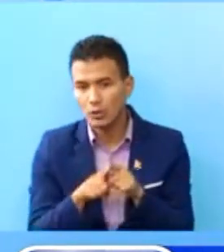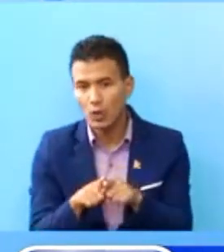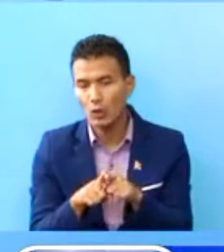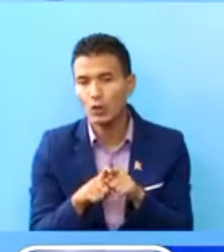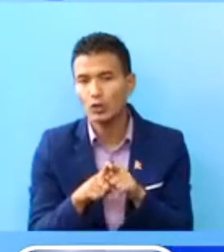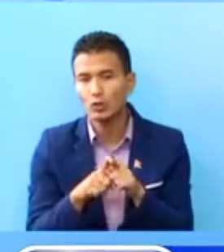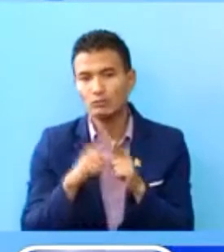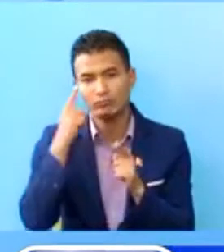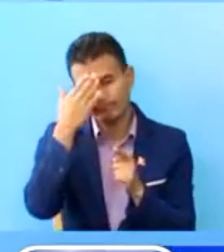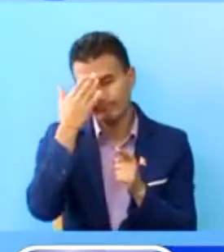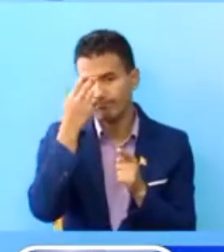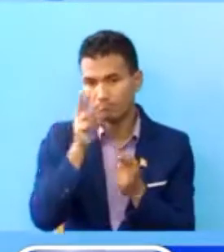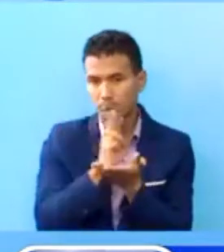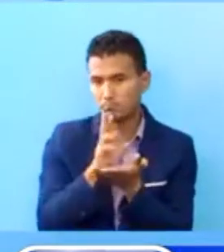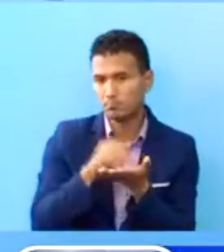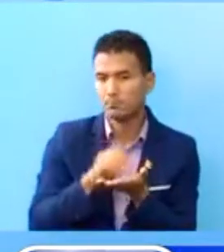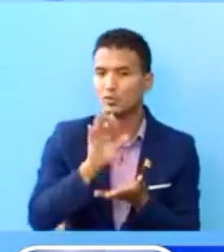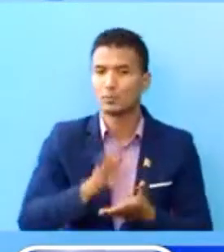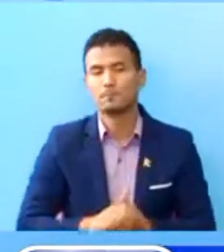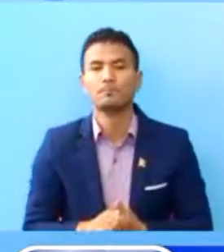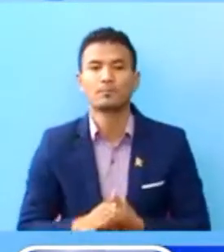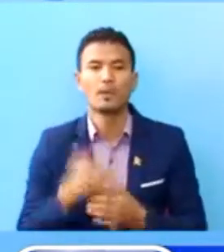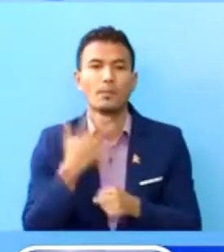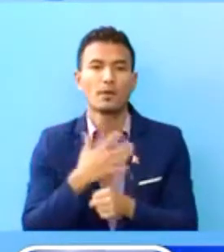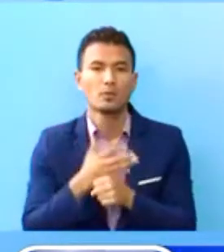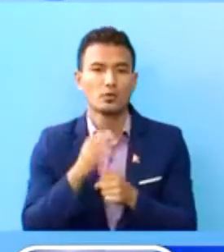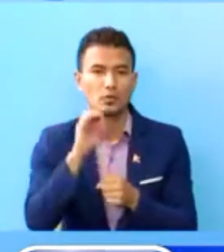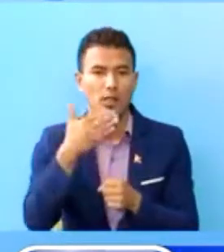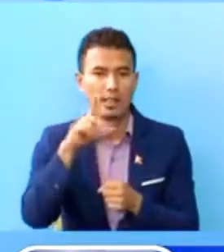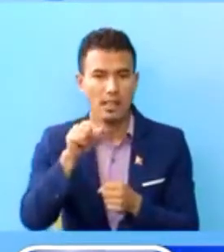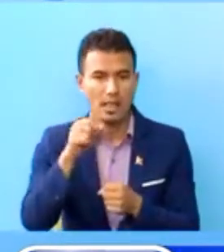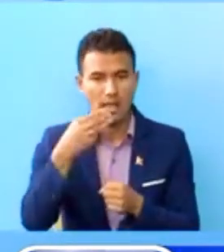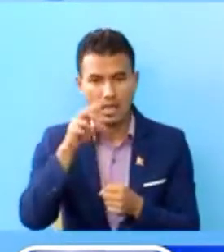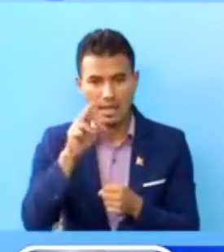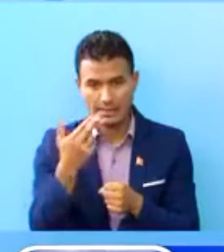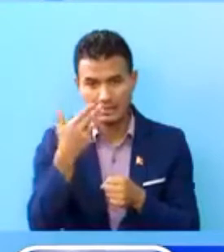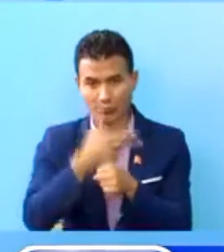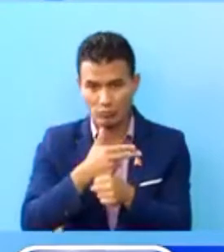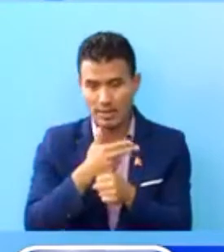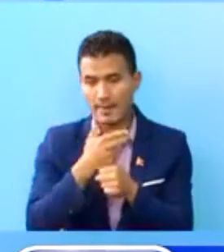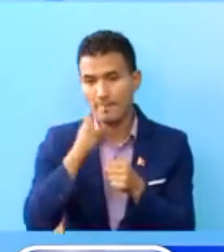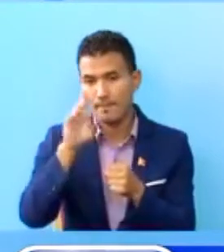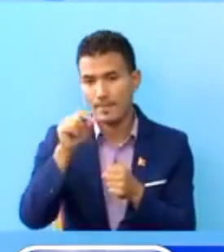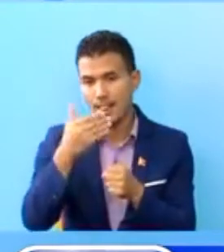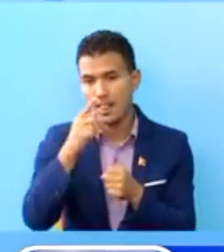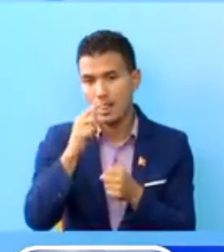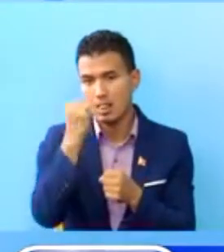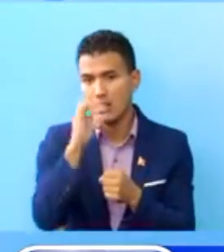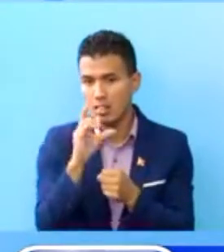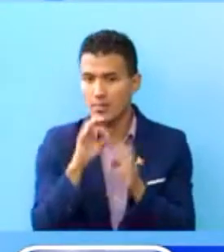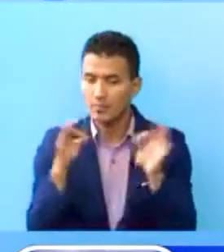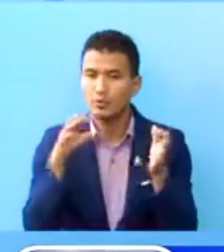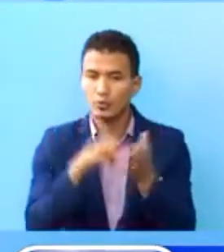चाहिँ सङ्क्रमित भएको हामीसँग डेटाहरू छ। त्यस्तै गरेर भक्तपुरमा सल्लाहगारी लगायत चाङ्गु नारायण, बालकोट आदि क्षेत्रहरूमा पनि